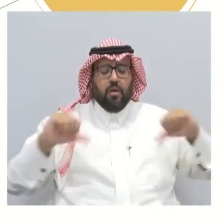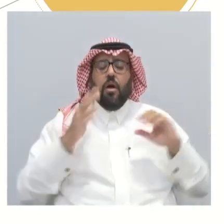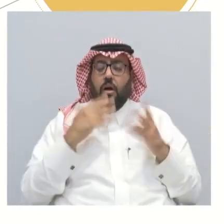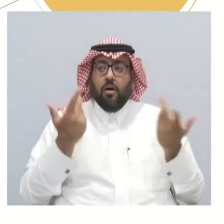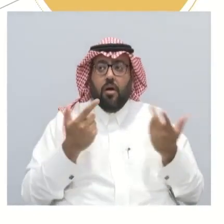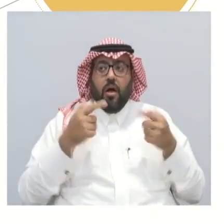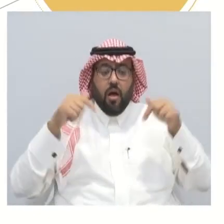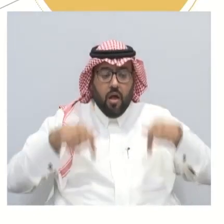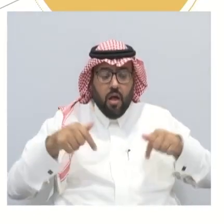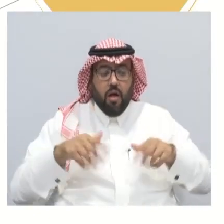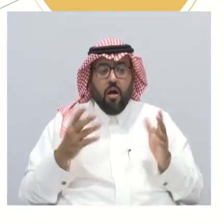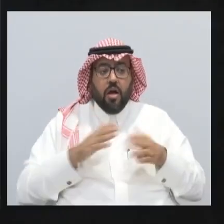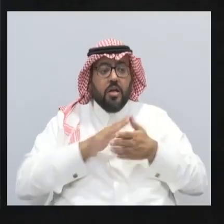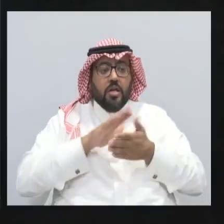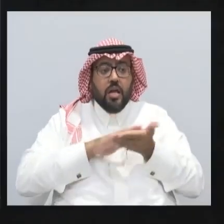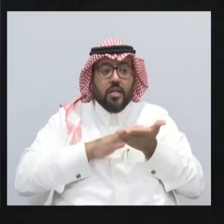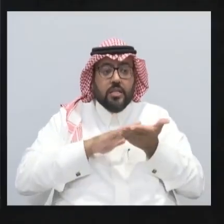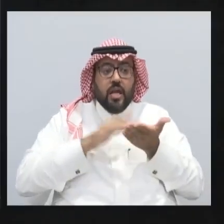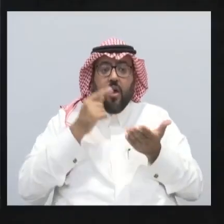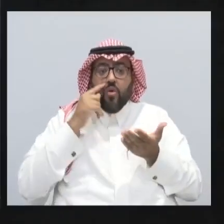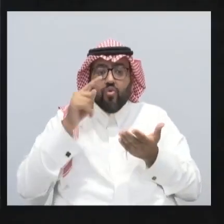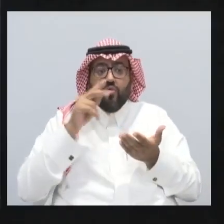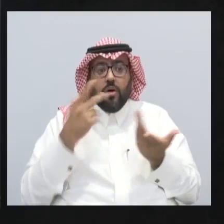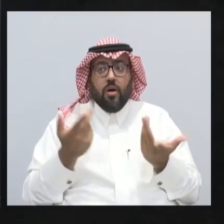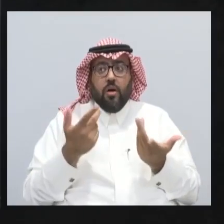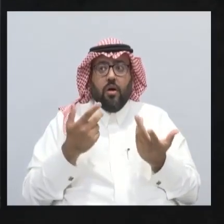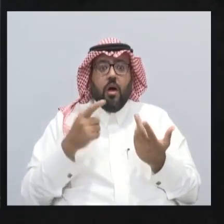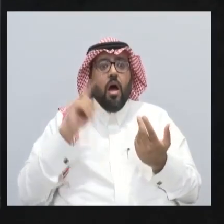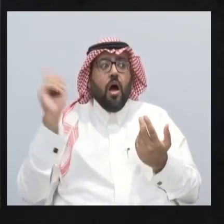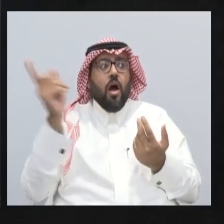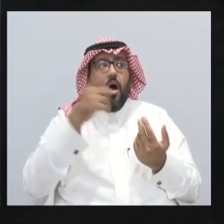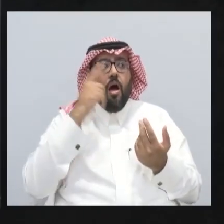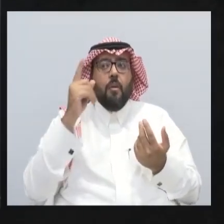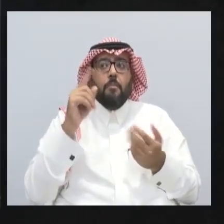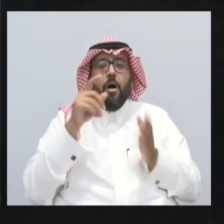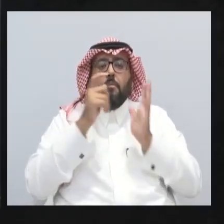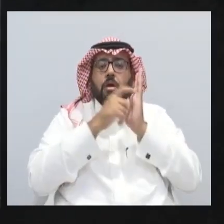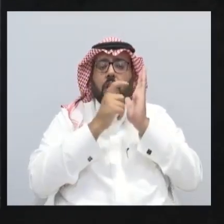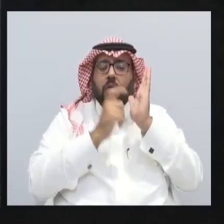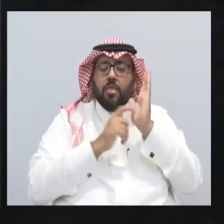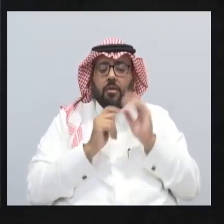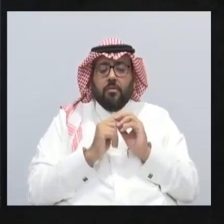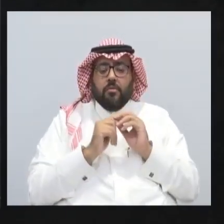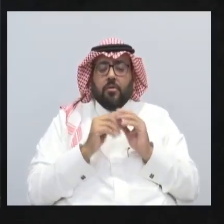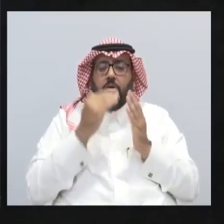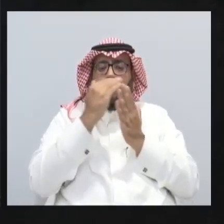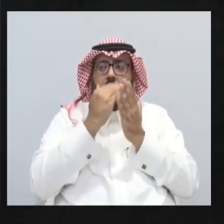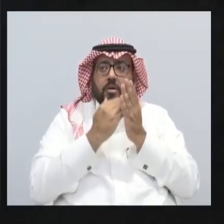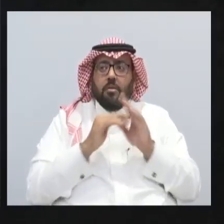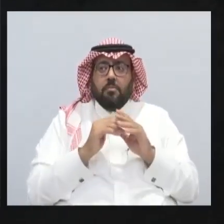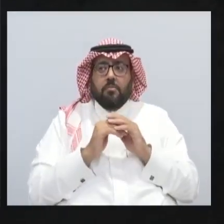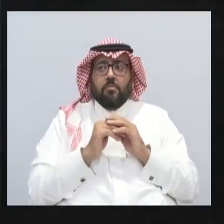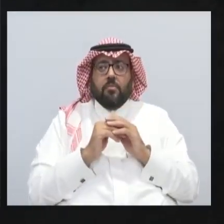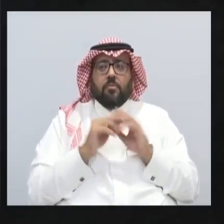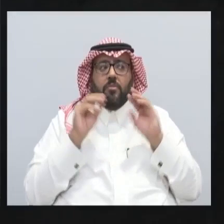موجود نحن نحسه وندركه في هذا الكون انما هو بانتظام وترتيب بديع